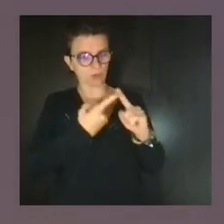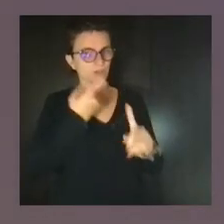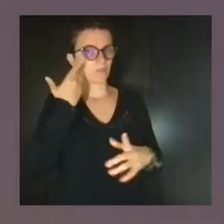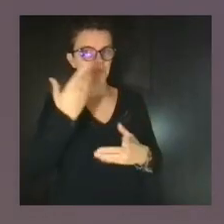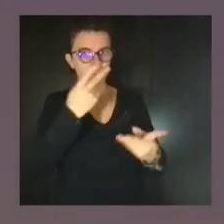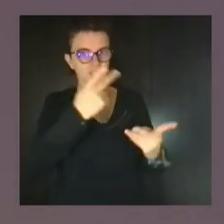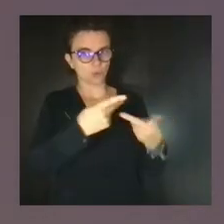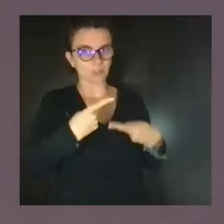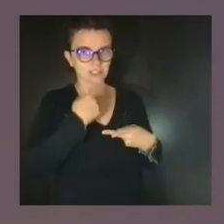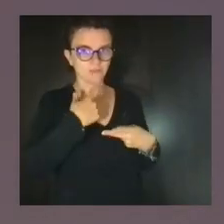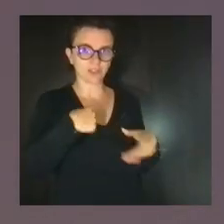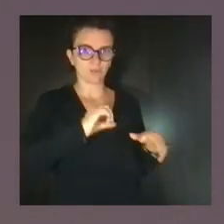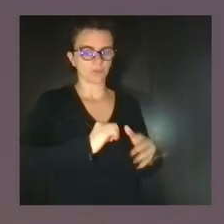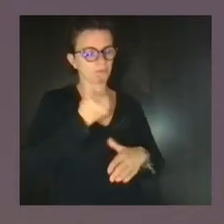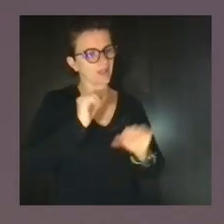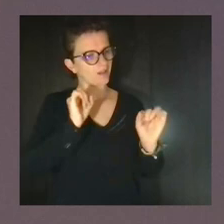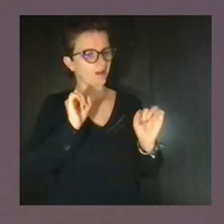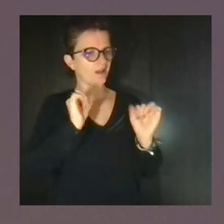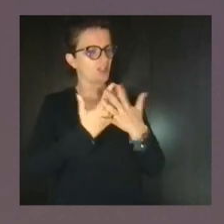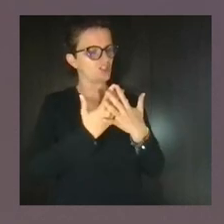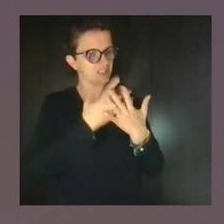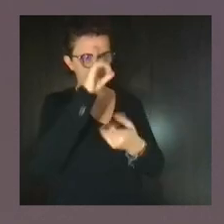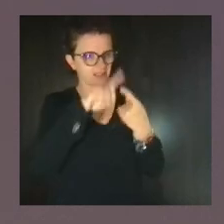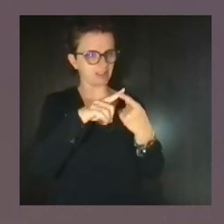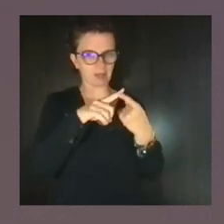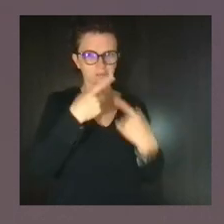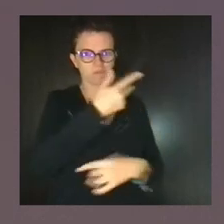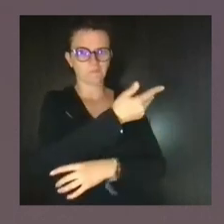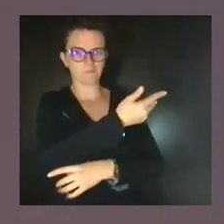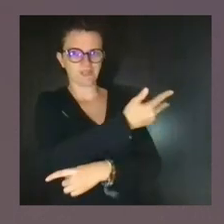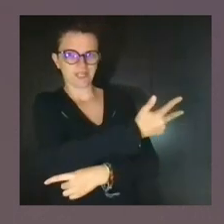commencer par réagir un petit peu à ce que ces trois ambassadeurs